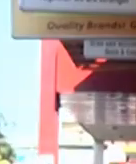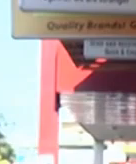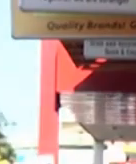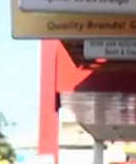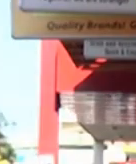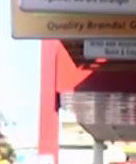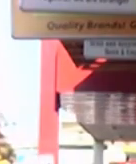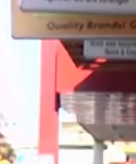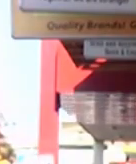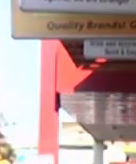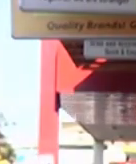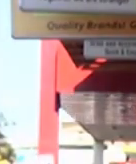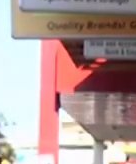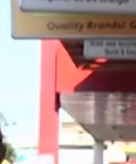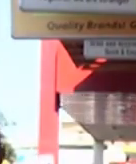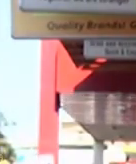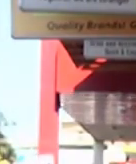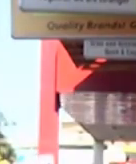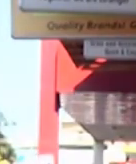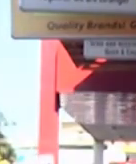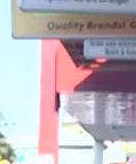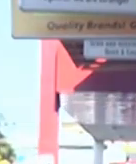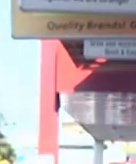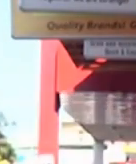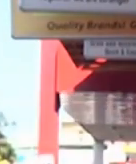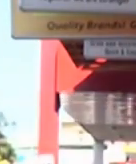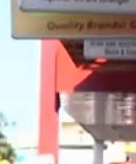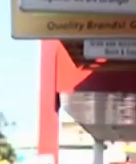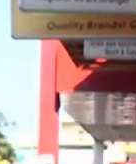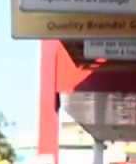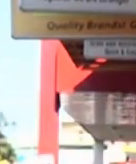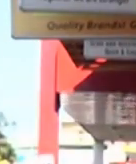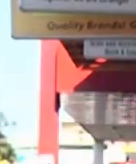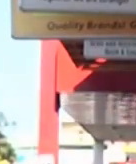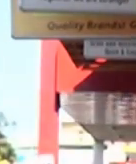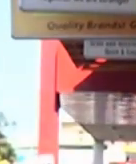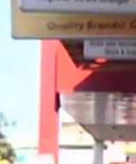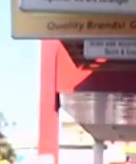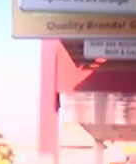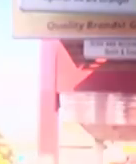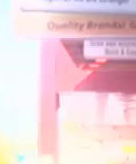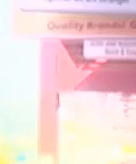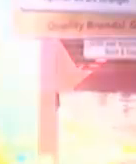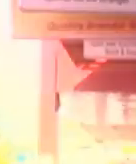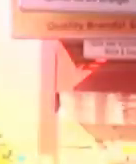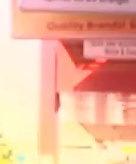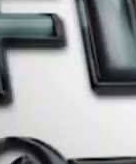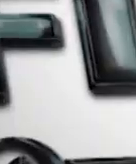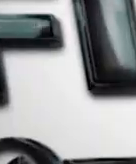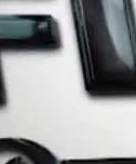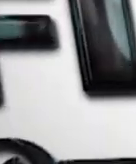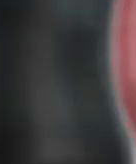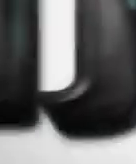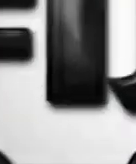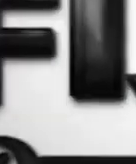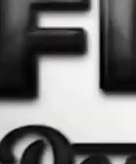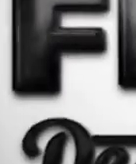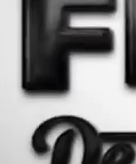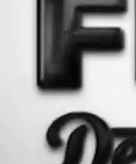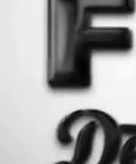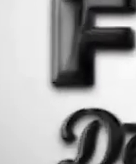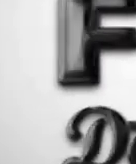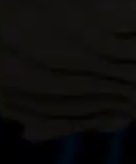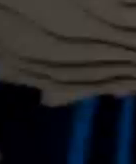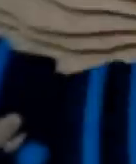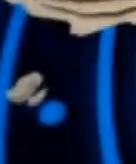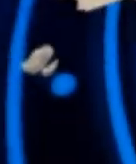मैं तो दिल्ली में रहता हूँ और रेडियो फीजी रोज सुनता हूँ. रेडियो फीजी 2